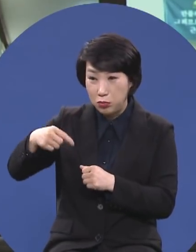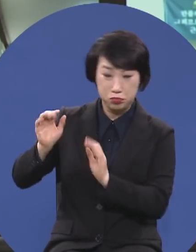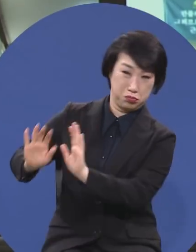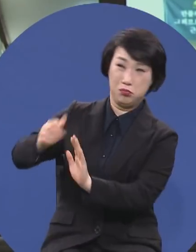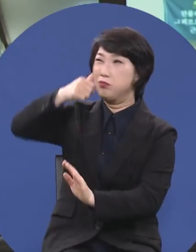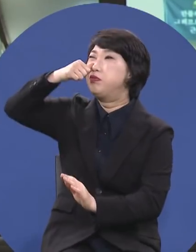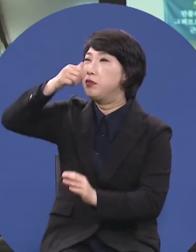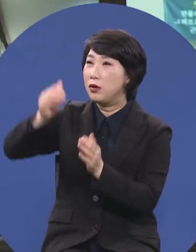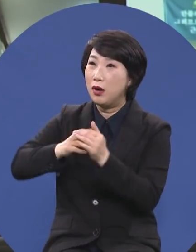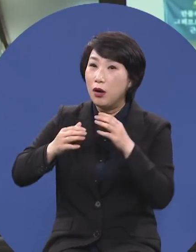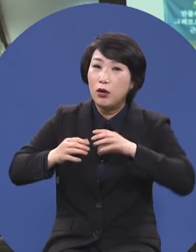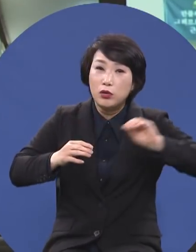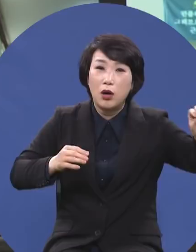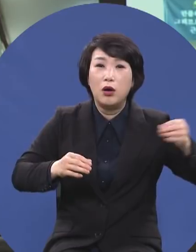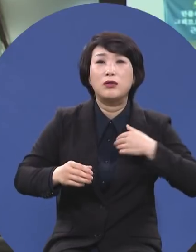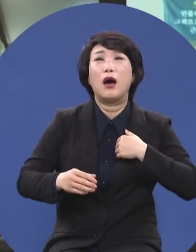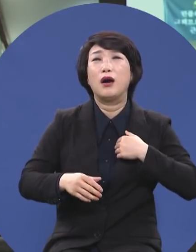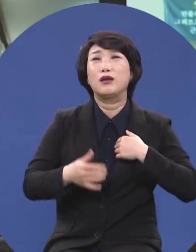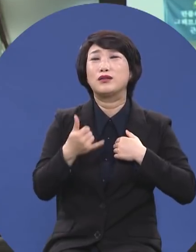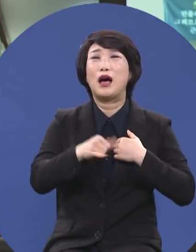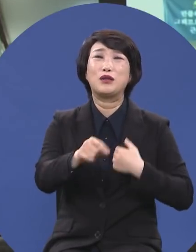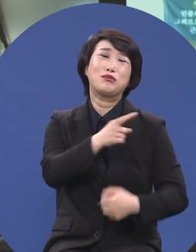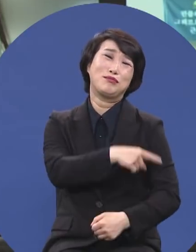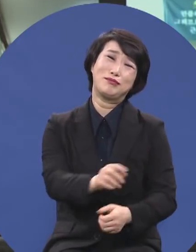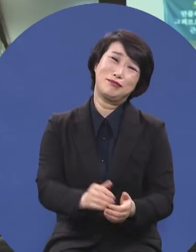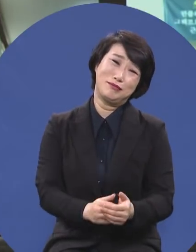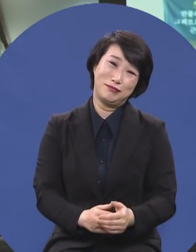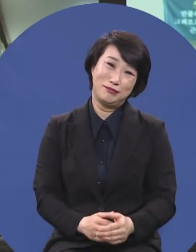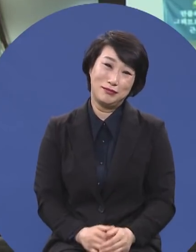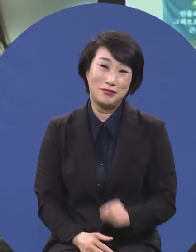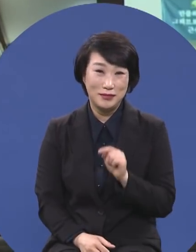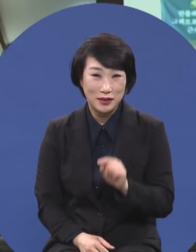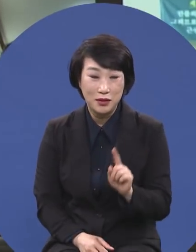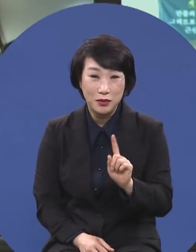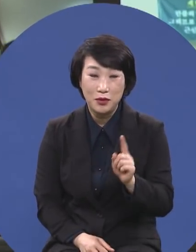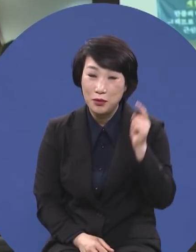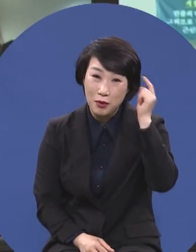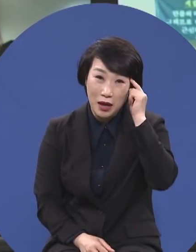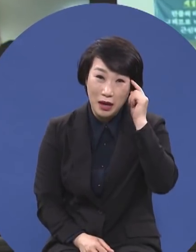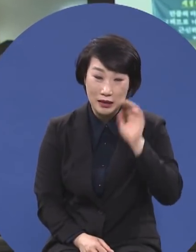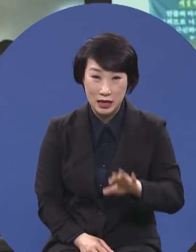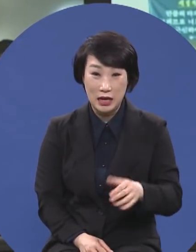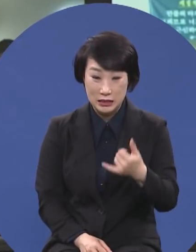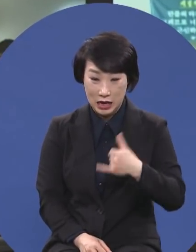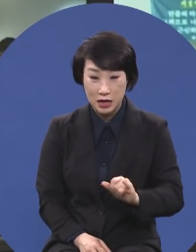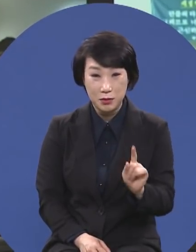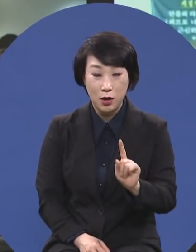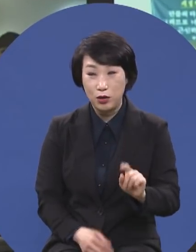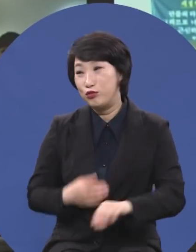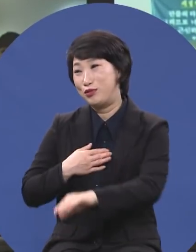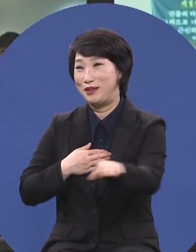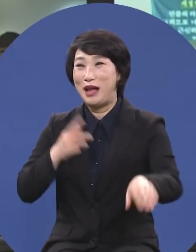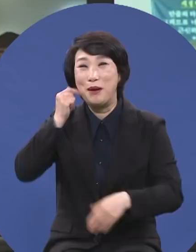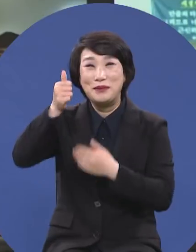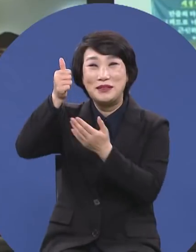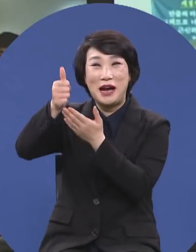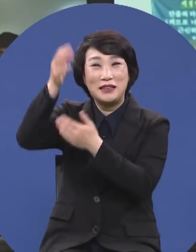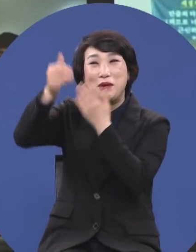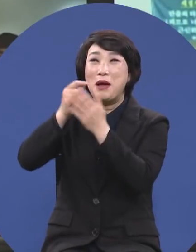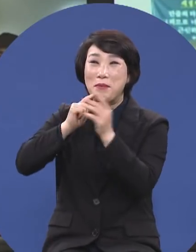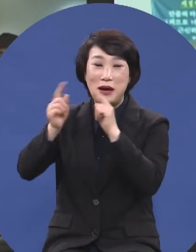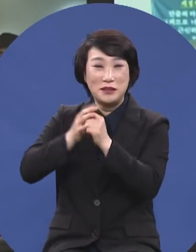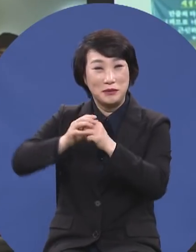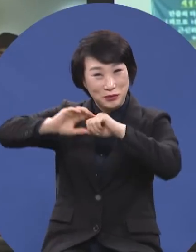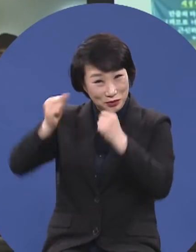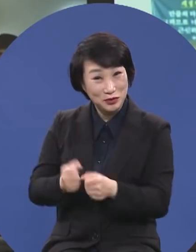이것이 무슨 자식입니까? 이 말은 자식은 아버지 말을 듣고 살아야 된다는 얘기예요. 우리가